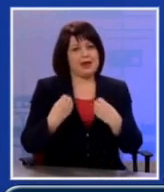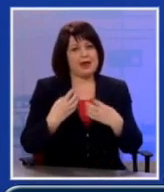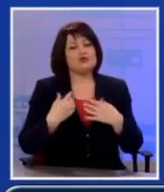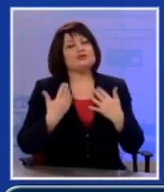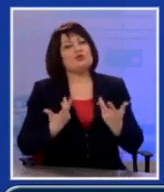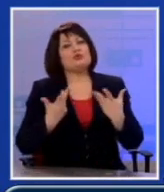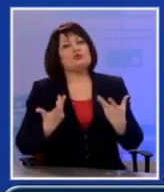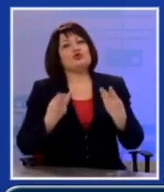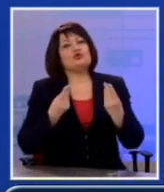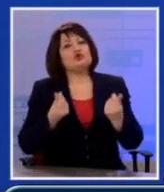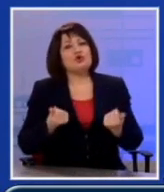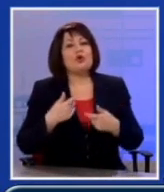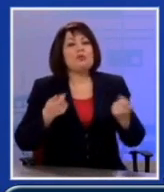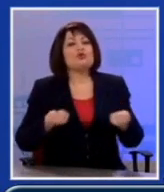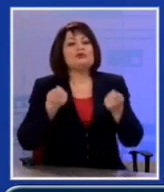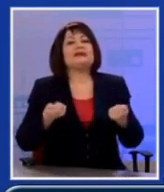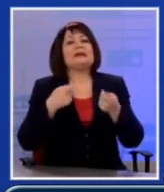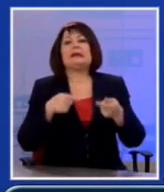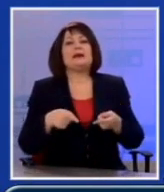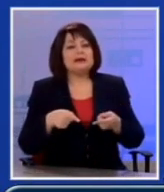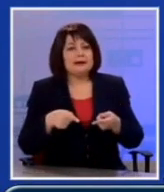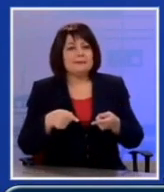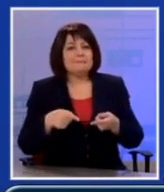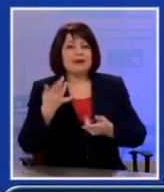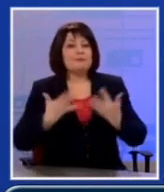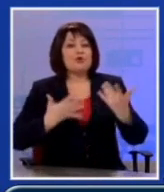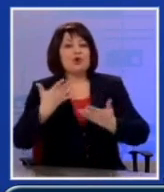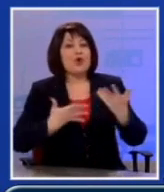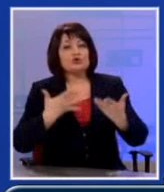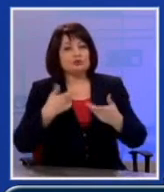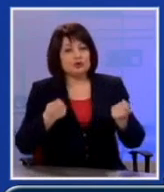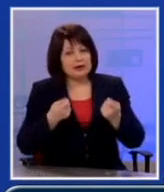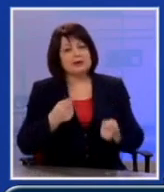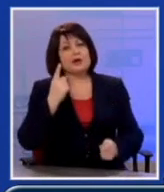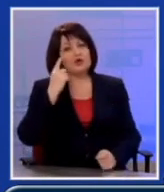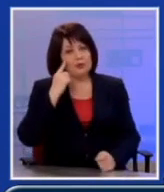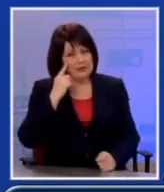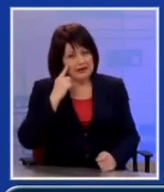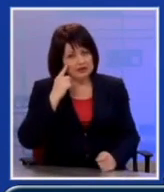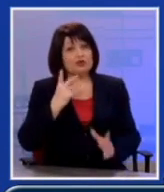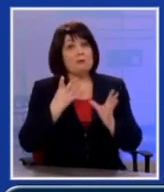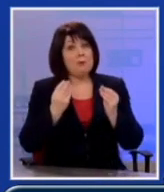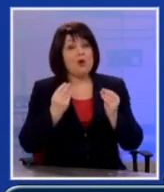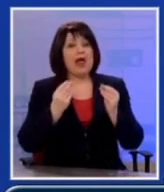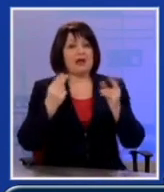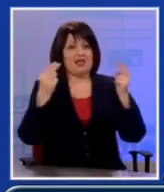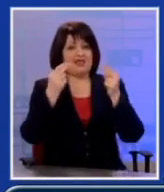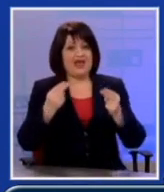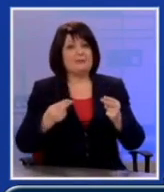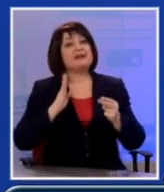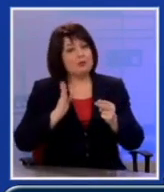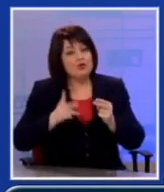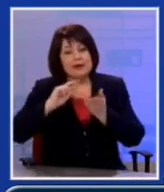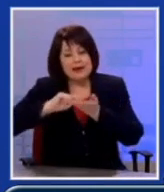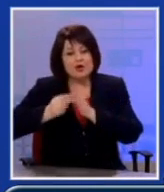πώς υλοποιείται η εκτέλεση του προϋπολογισμού. Νομίζω ότι από πάρα πολλά πεδία μπορούν να